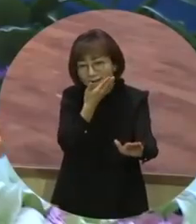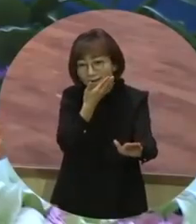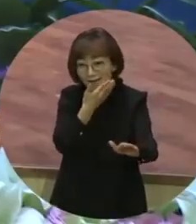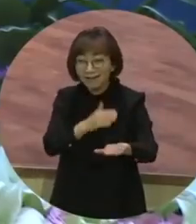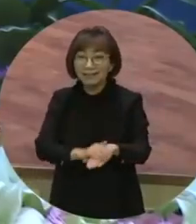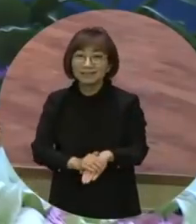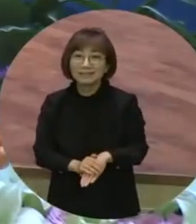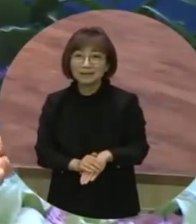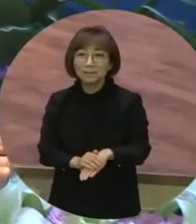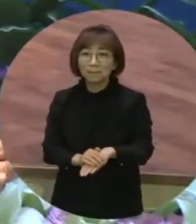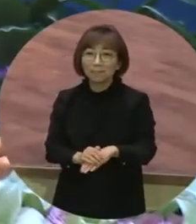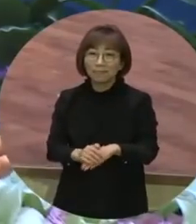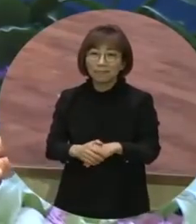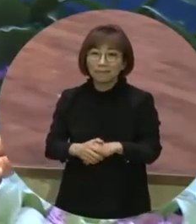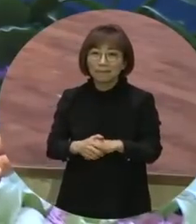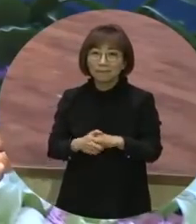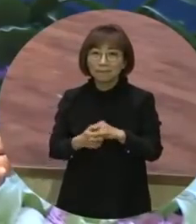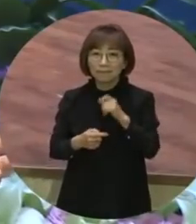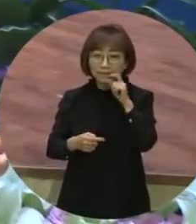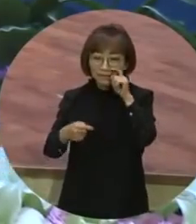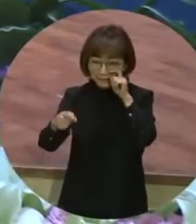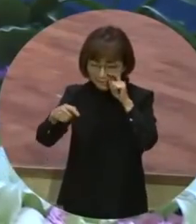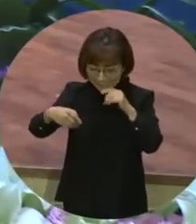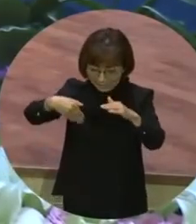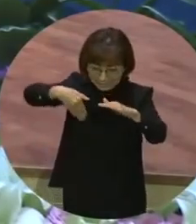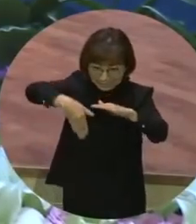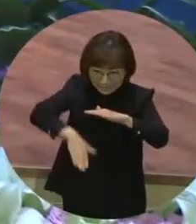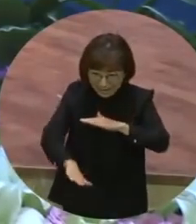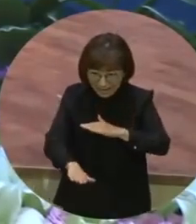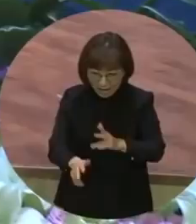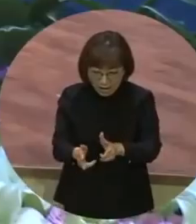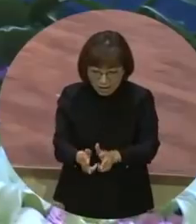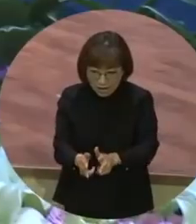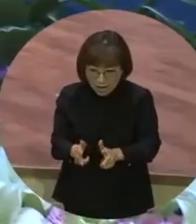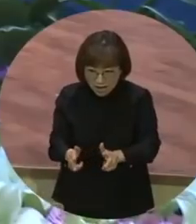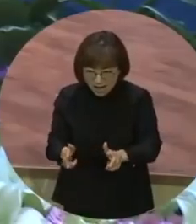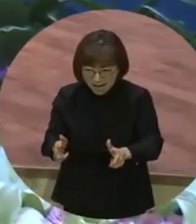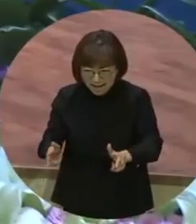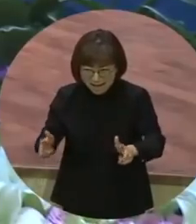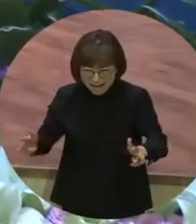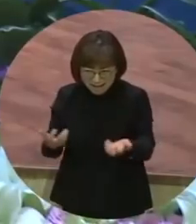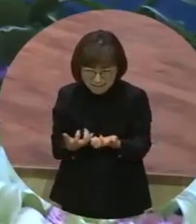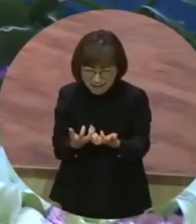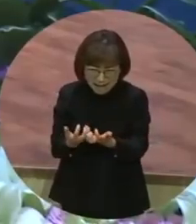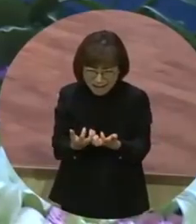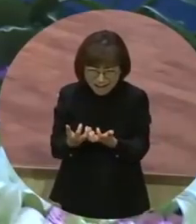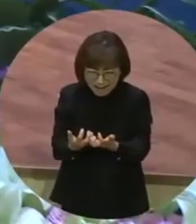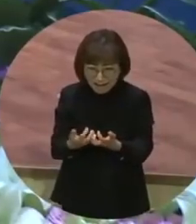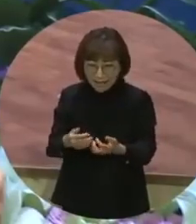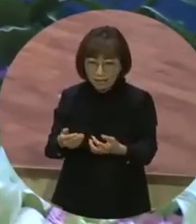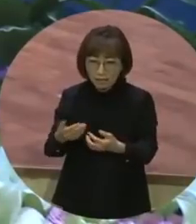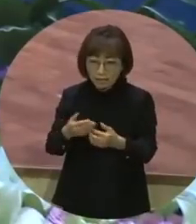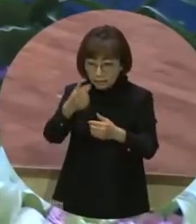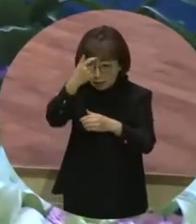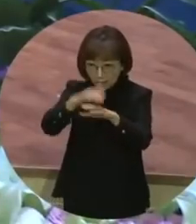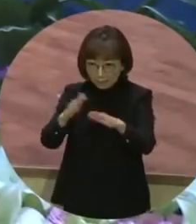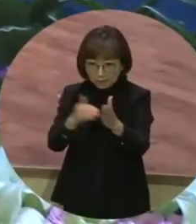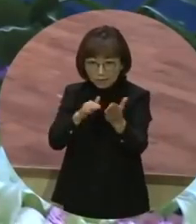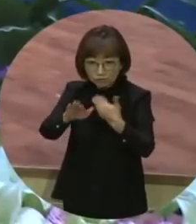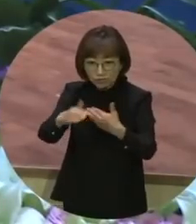주차하는데 차 댈 때마다 여 차 댄다고 몇십 분 기다리게 나갈 때 몇십 분. 얼마나 힘들게 앉았는데 얼마나 소중한